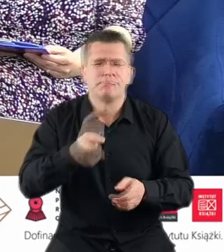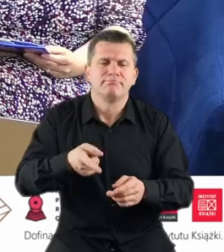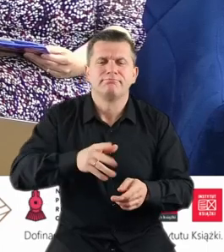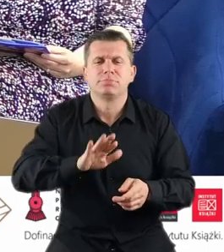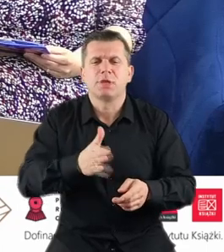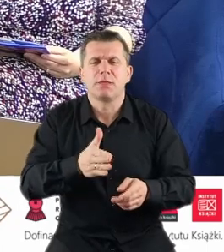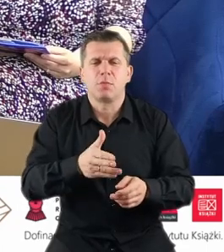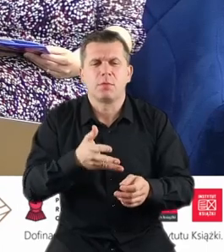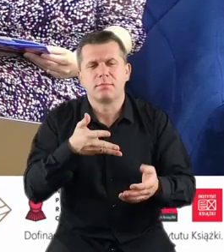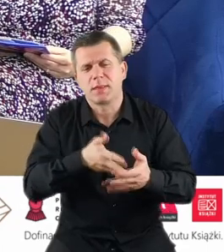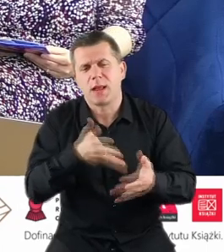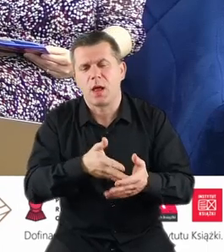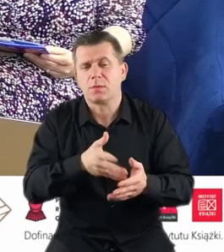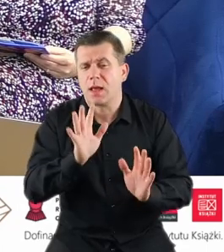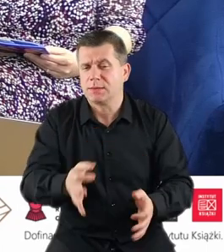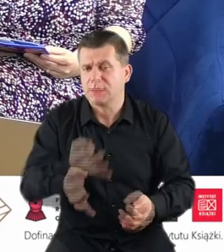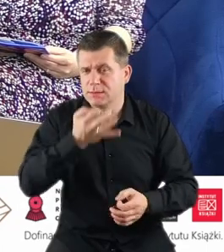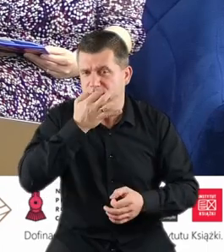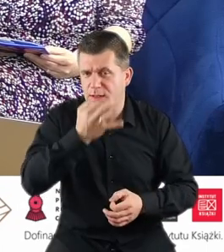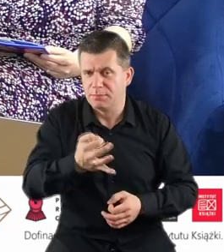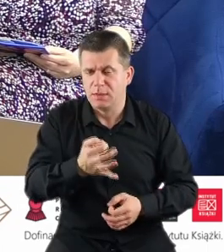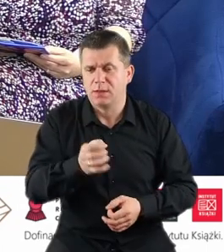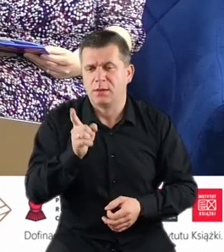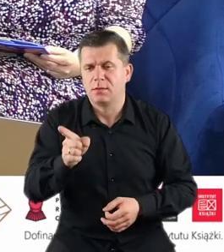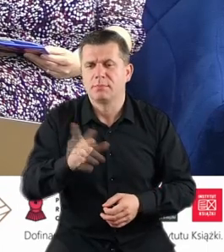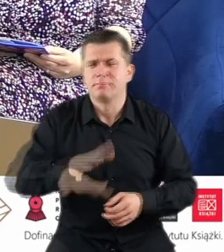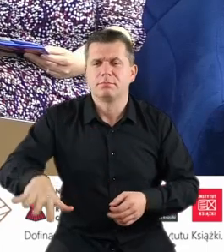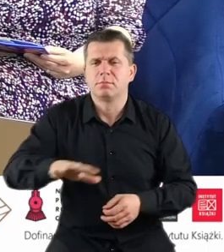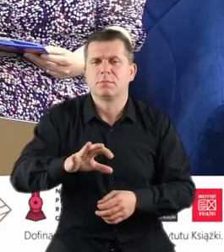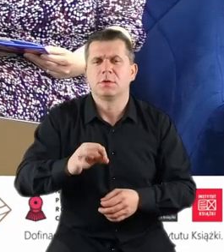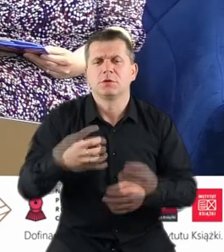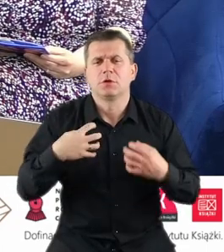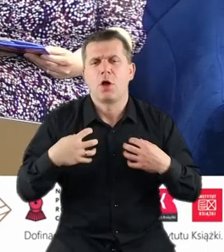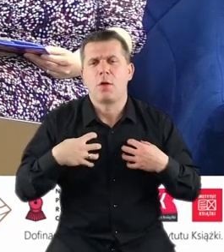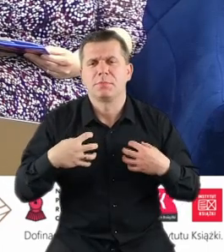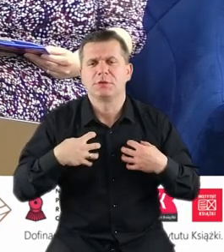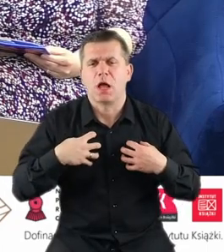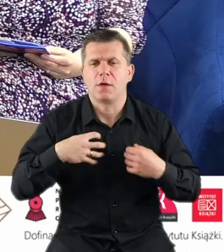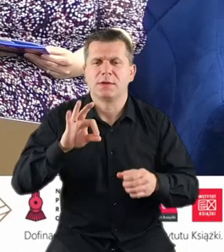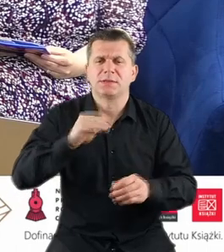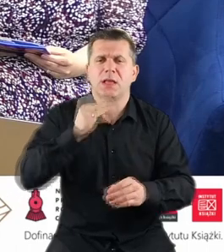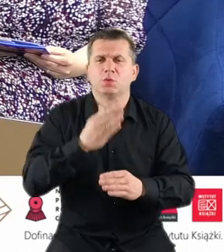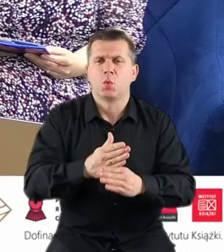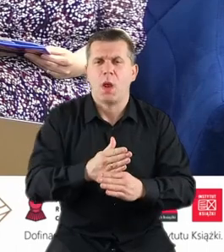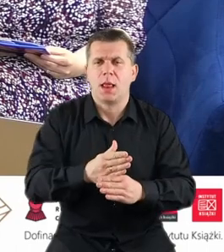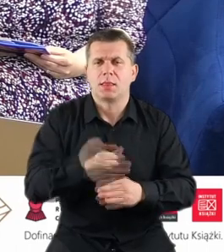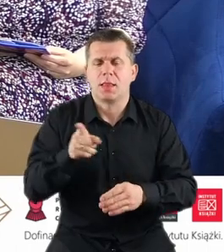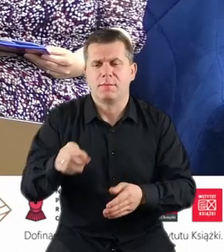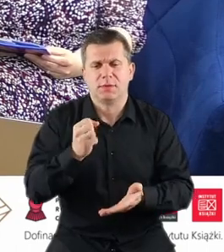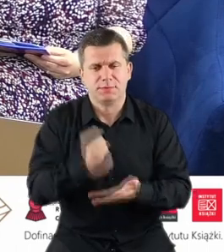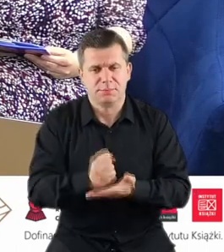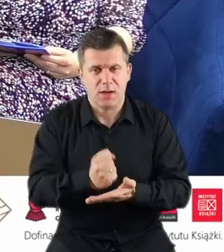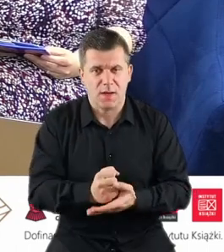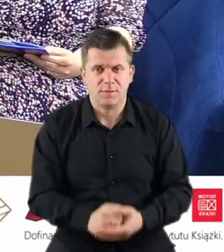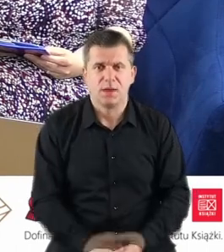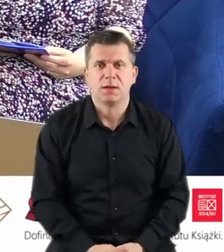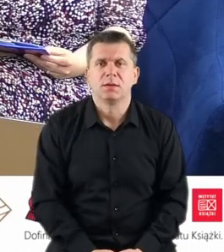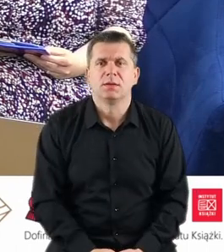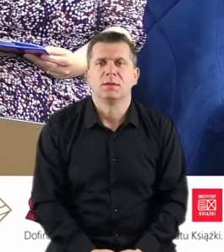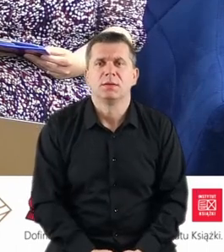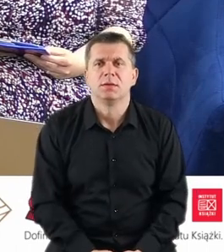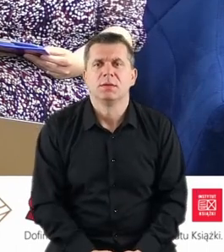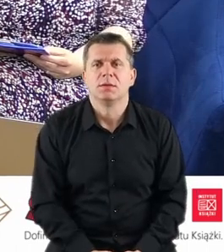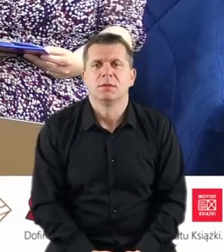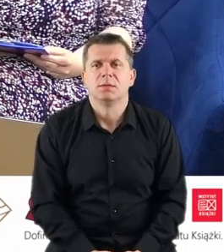ale chciałam spytać o ich obyczajowość seksualną, pewną otwartość w tych sprawach, tak.